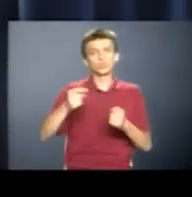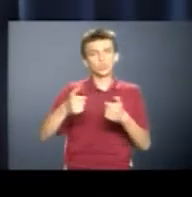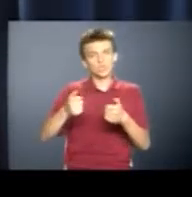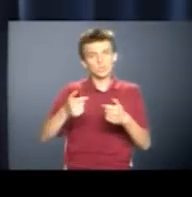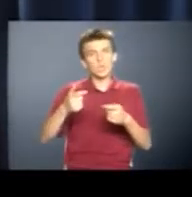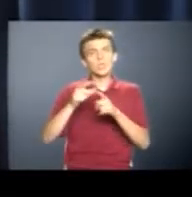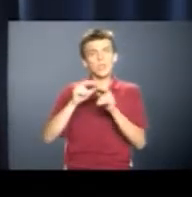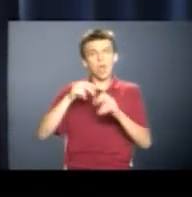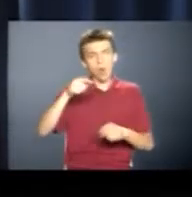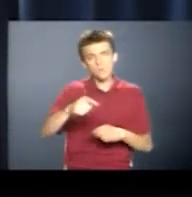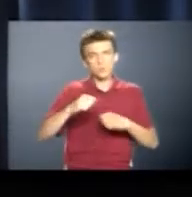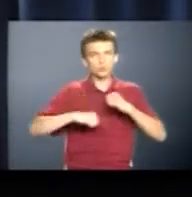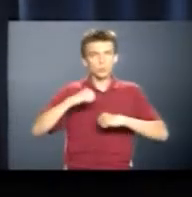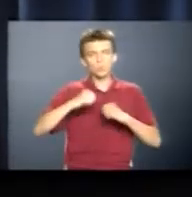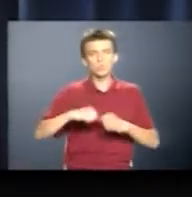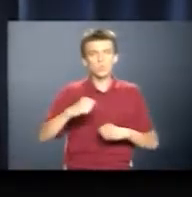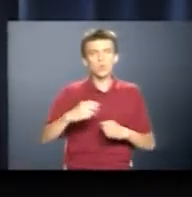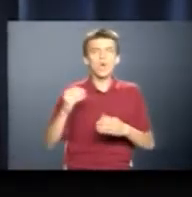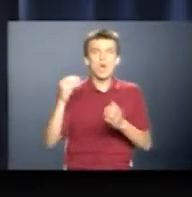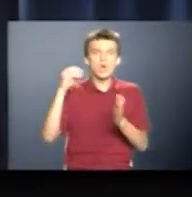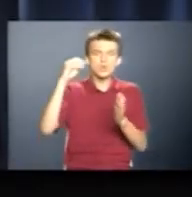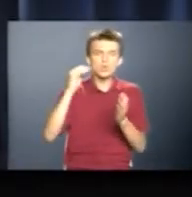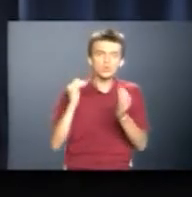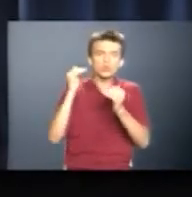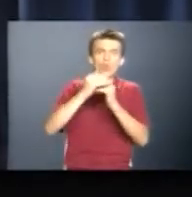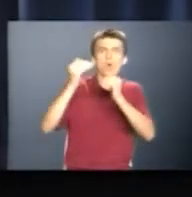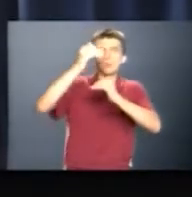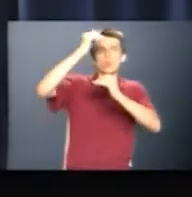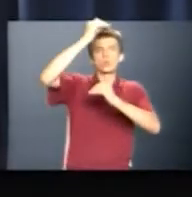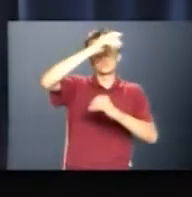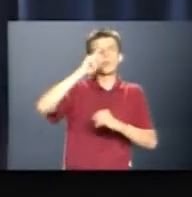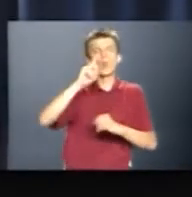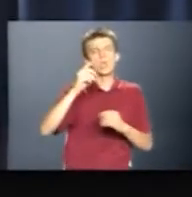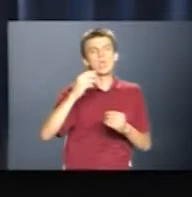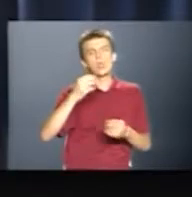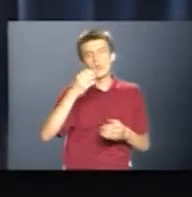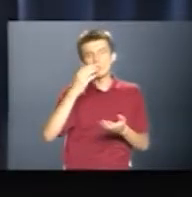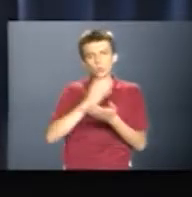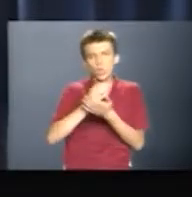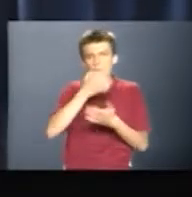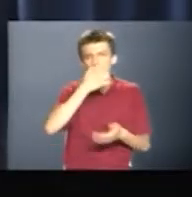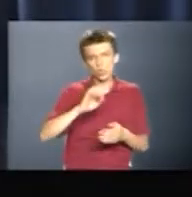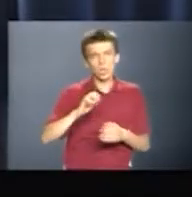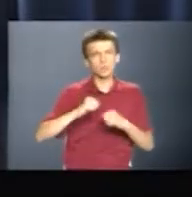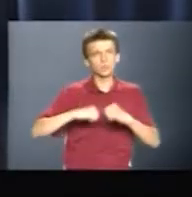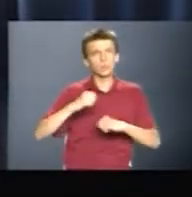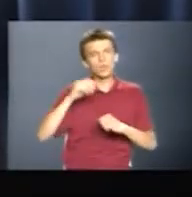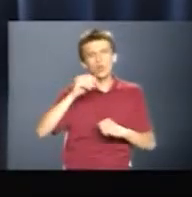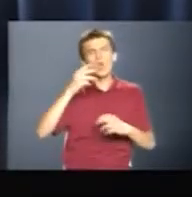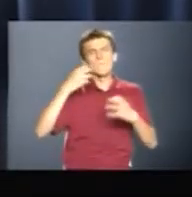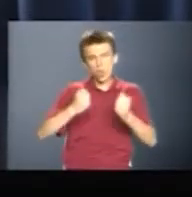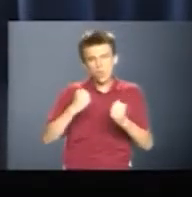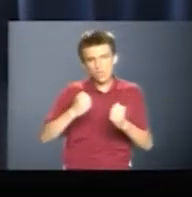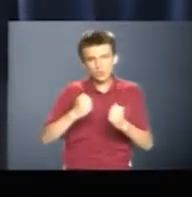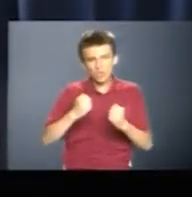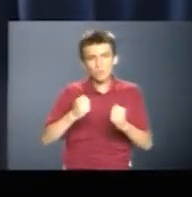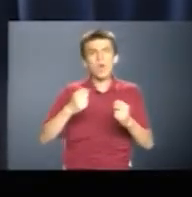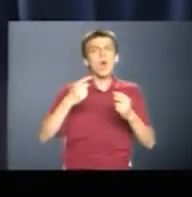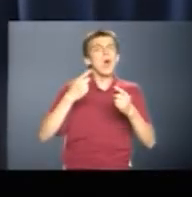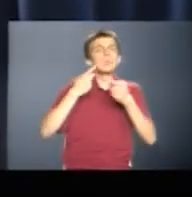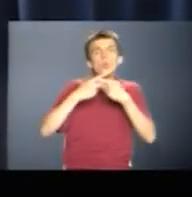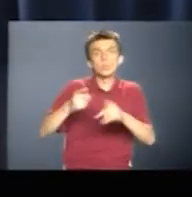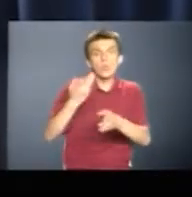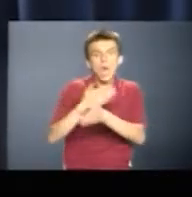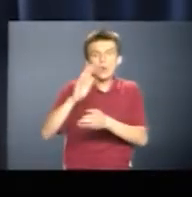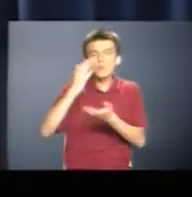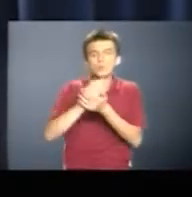da ovu osobinu kod sebe još dopunimo i oplemenimo, još pojačamo, pogotovo kroz dva rekeata